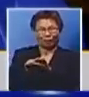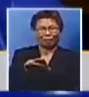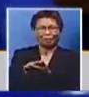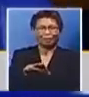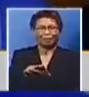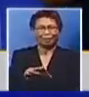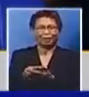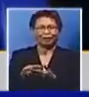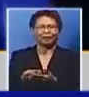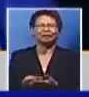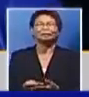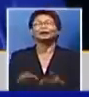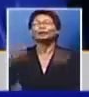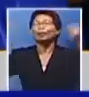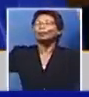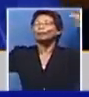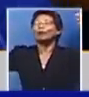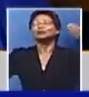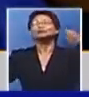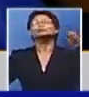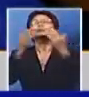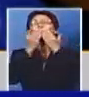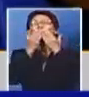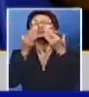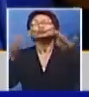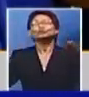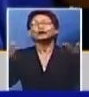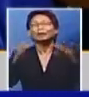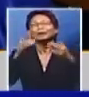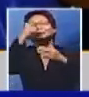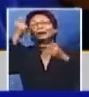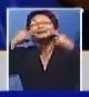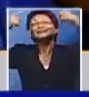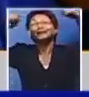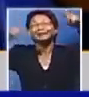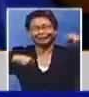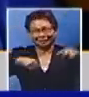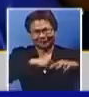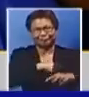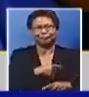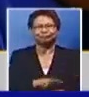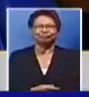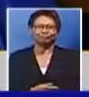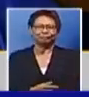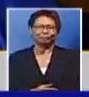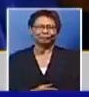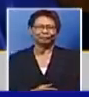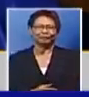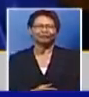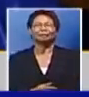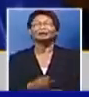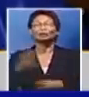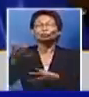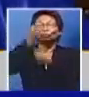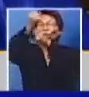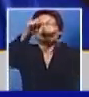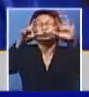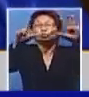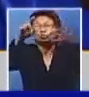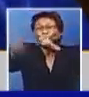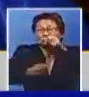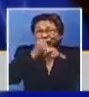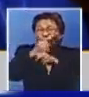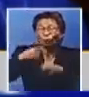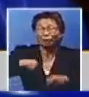membuat majlis kesyukuran sempena dengan kejayaan kita, yang mana kita telah menunggu kejuaraan AKKF ini selama 7 tahun,